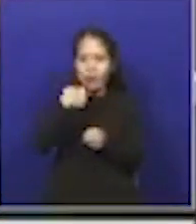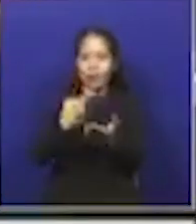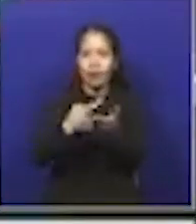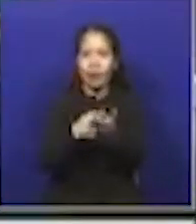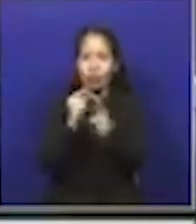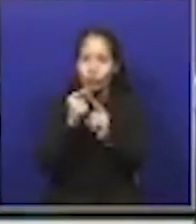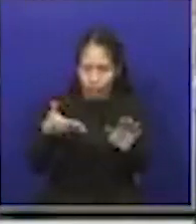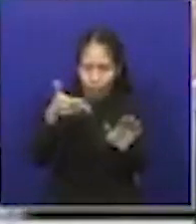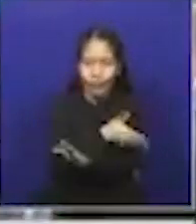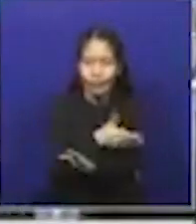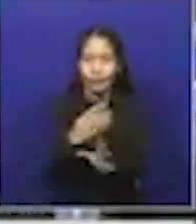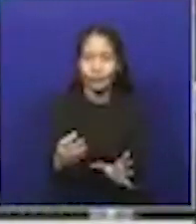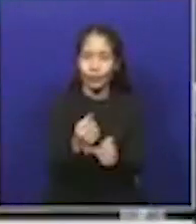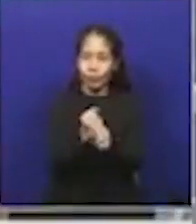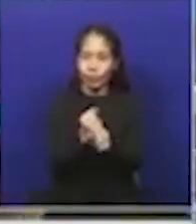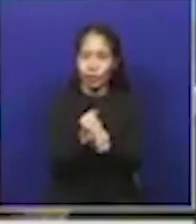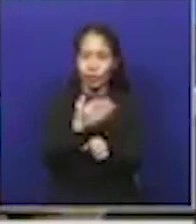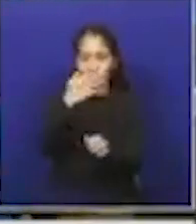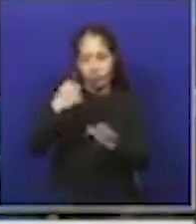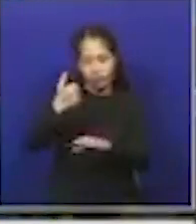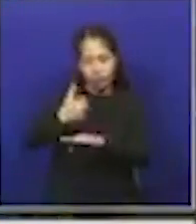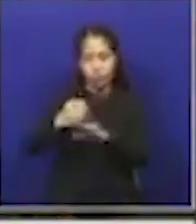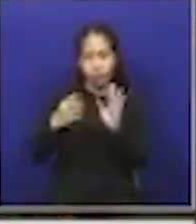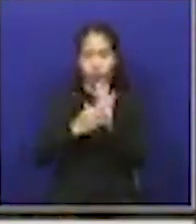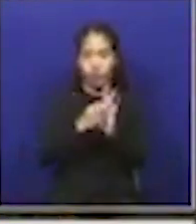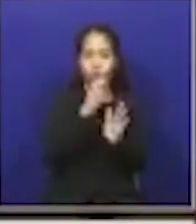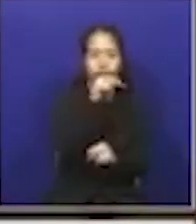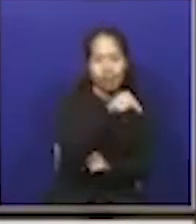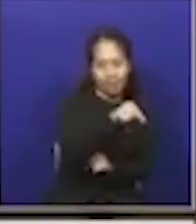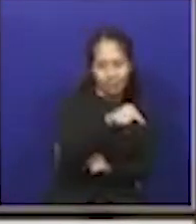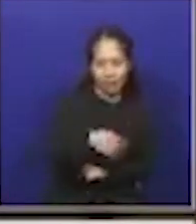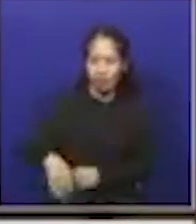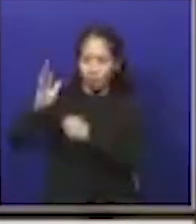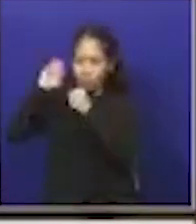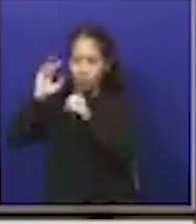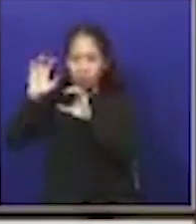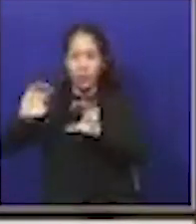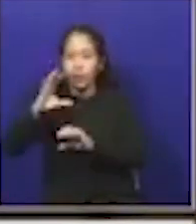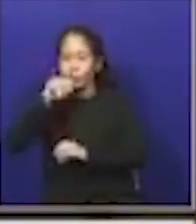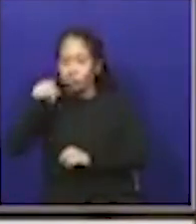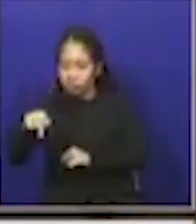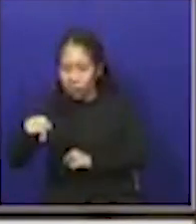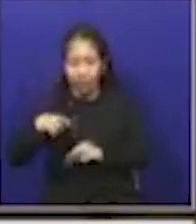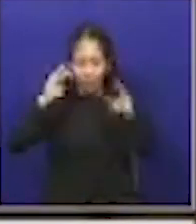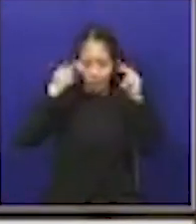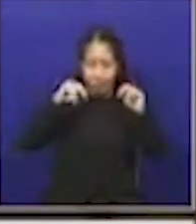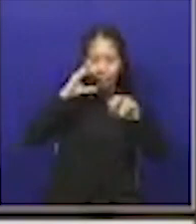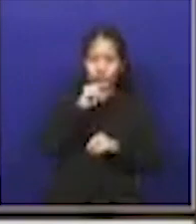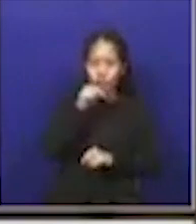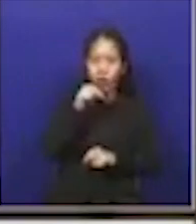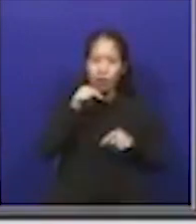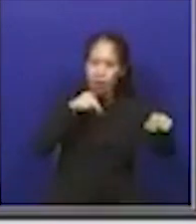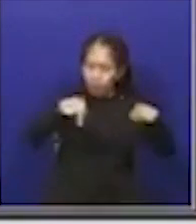ารือกันก่อนผู้ว่ากทม.แบบอย่างหนึ่งโฆษกรัฐบาลแบบหนึ่งนายกพูดอีกแบบหนึ่ง